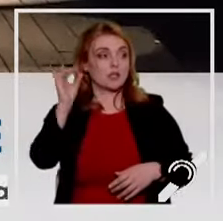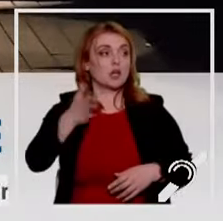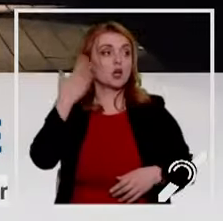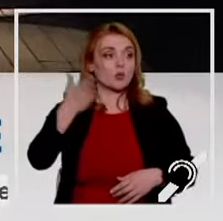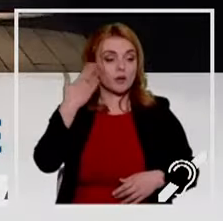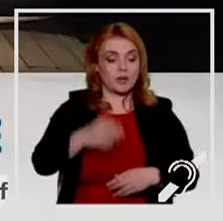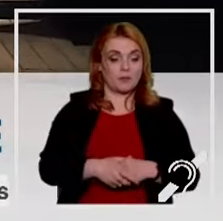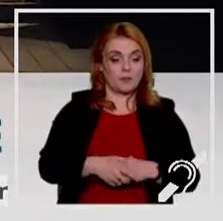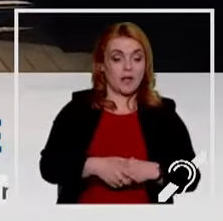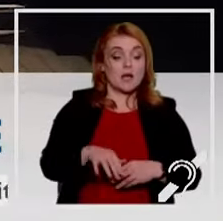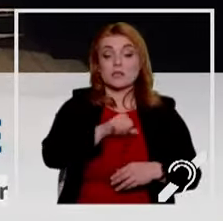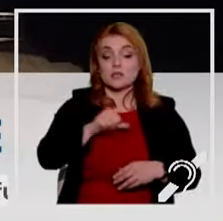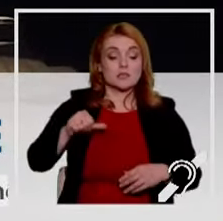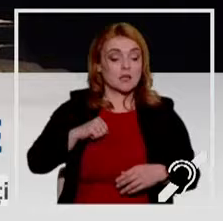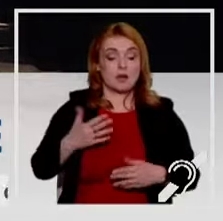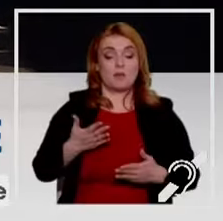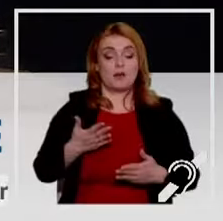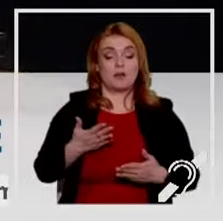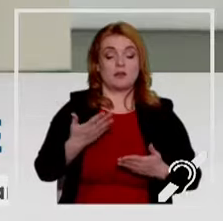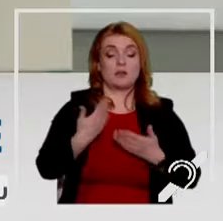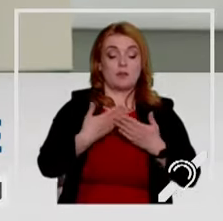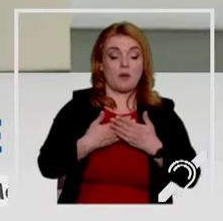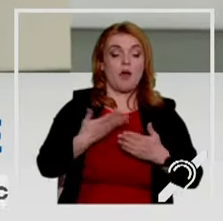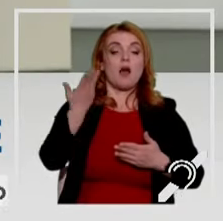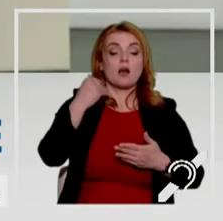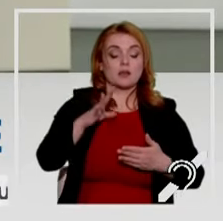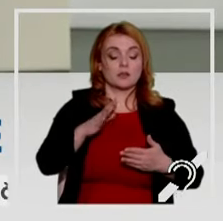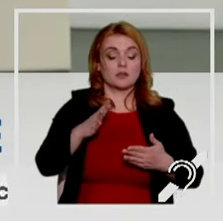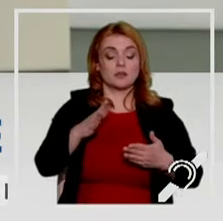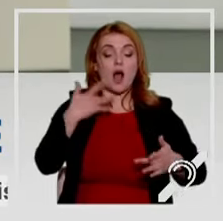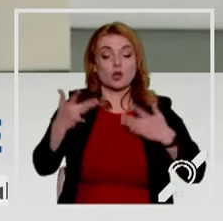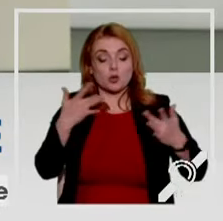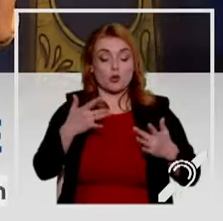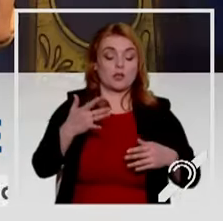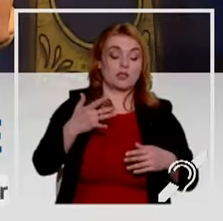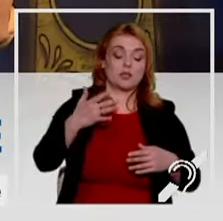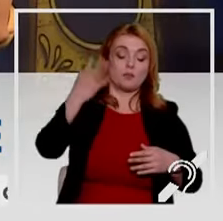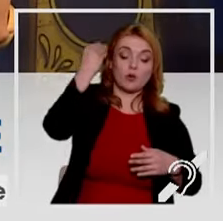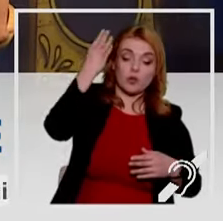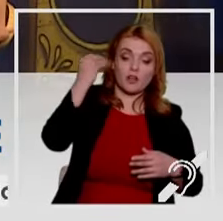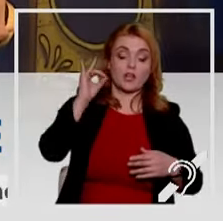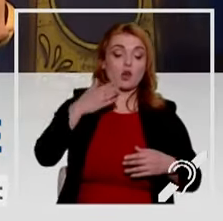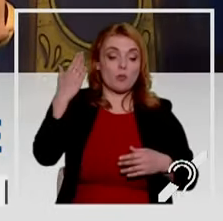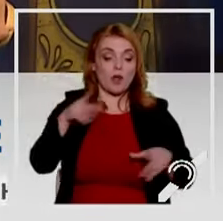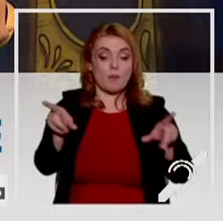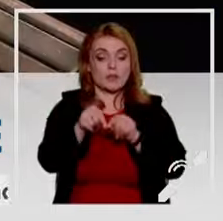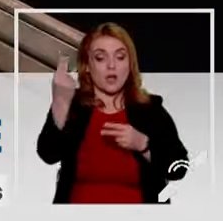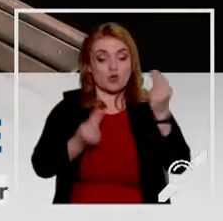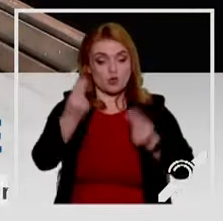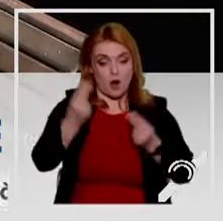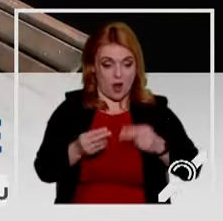și România, printre cele mai titrate fiind Reuniunea Teatrelor Naționale Românești și Turneul Actorilor